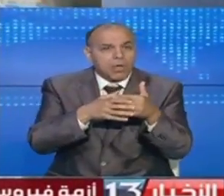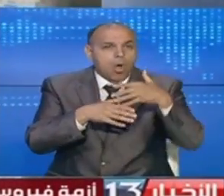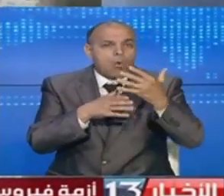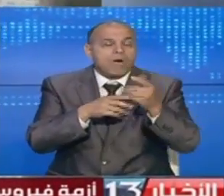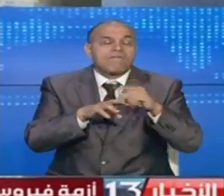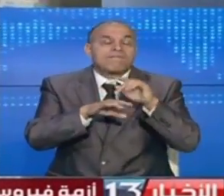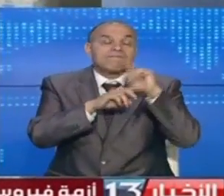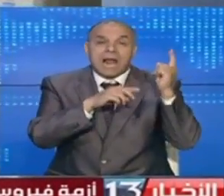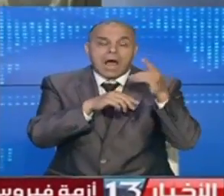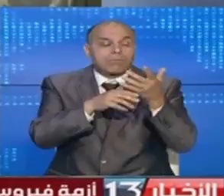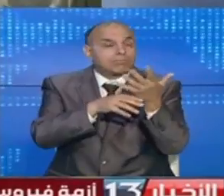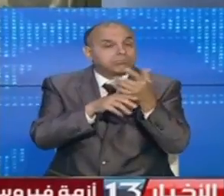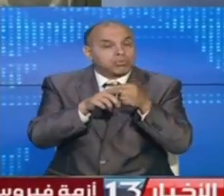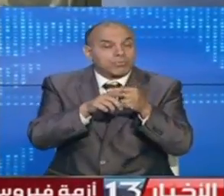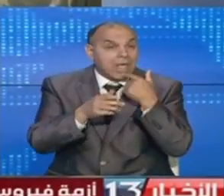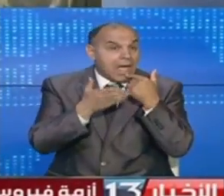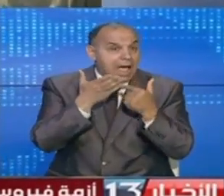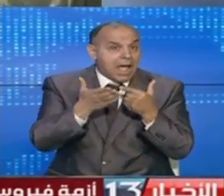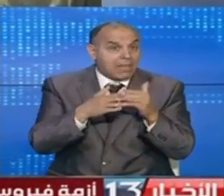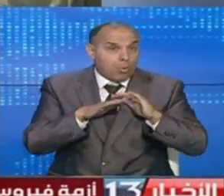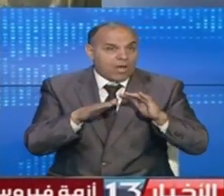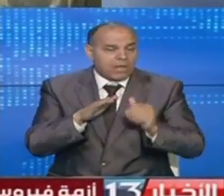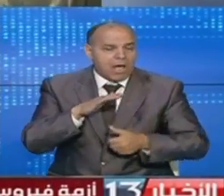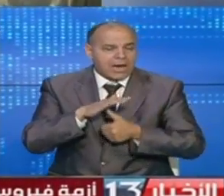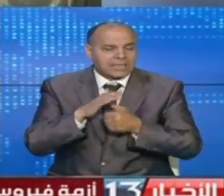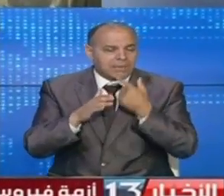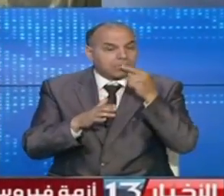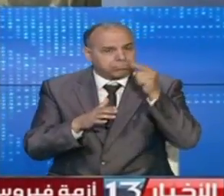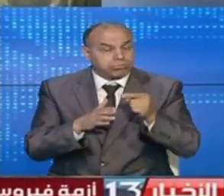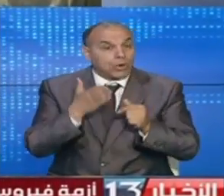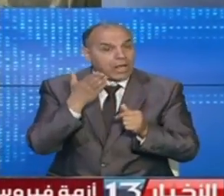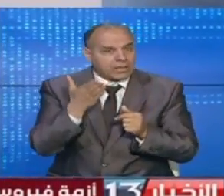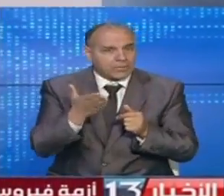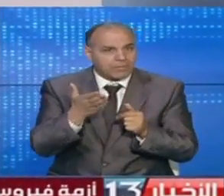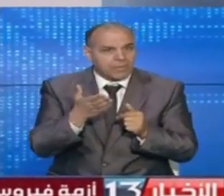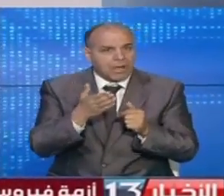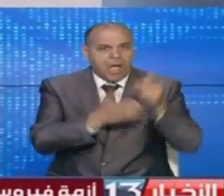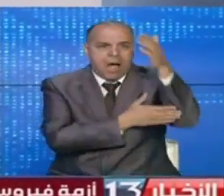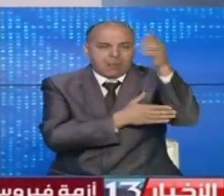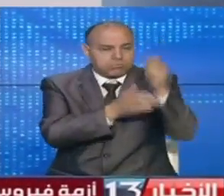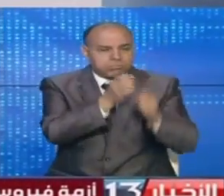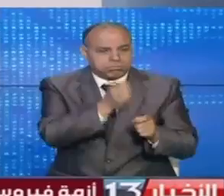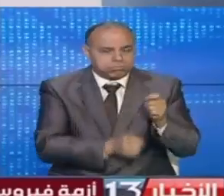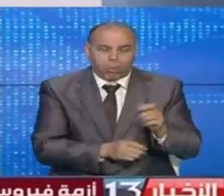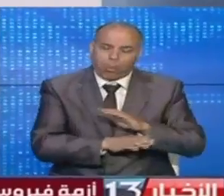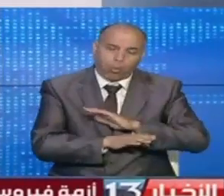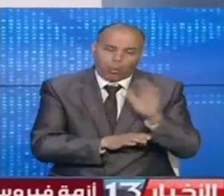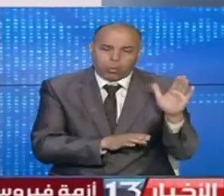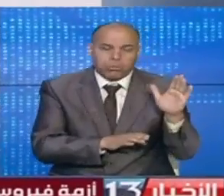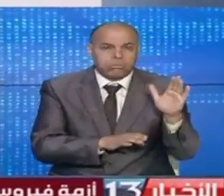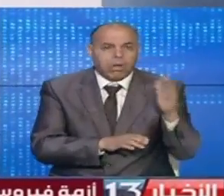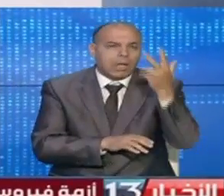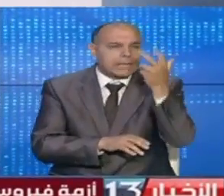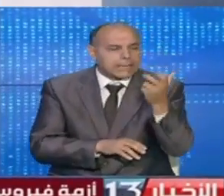عدد الإصابات في العالم. وإذا أهذا الوضع، قرر الرئيس الأمريكي دونالد ترامب تنكيس الأعلام فوق المباني الفيدرالية